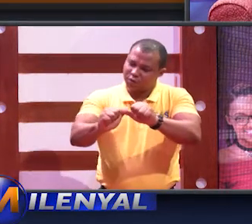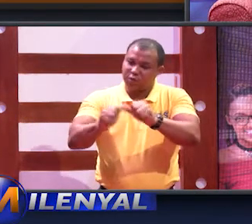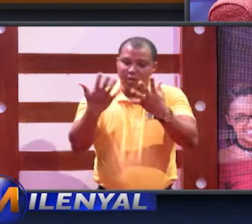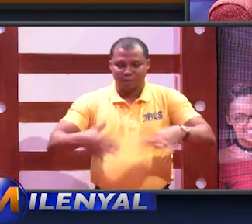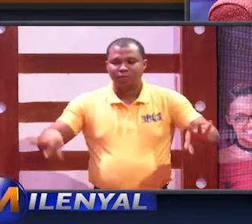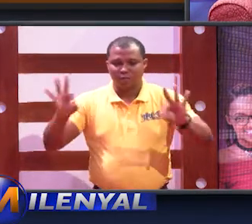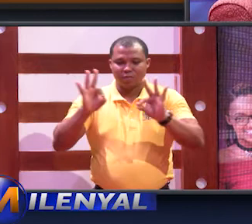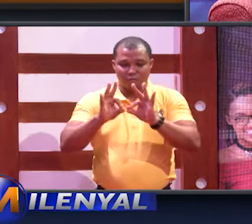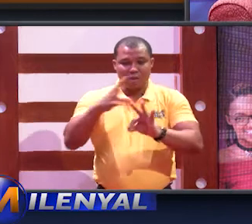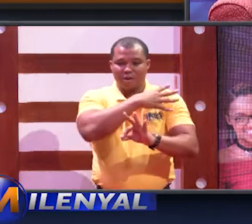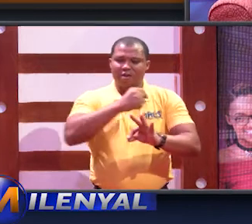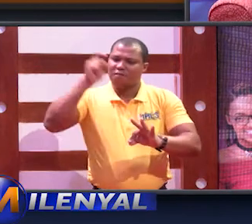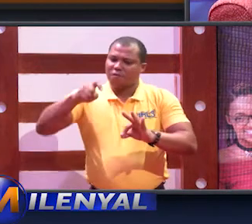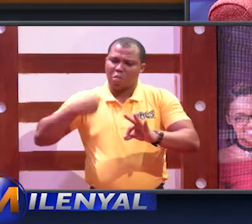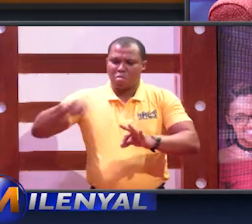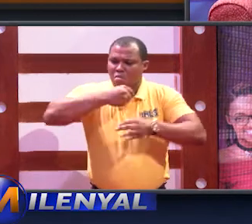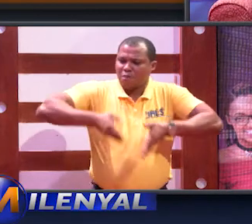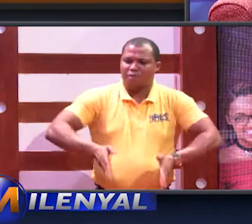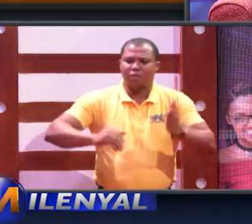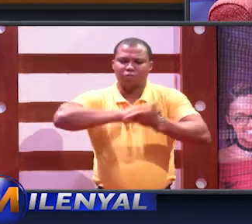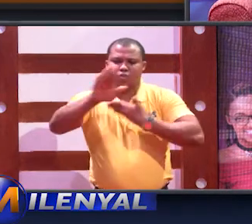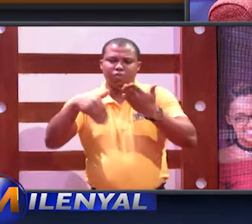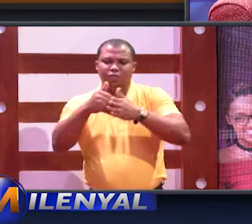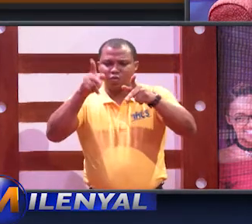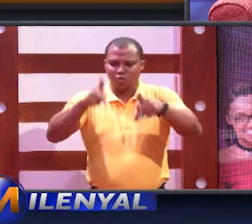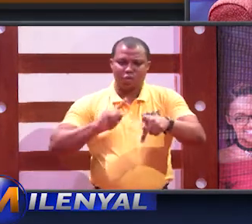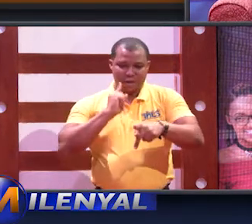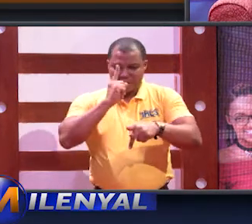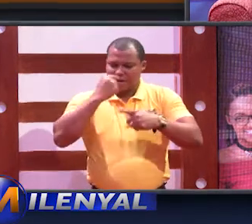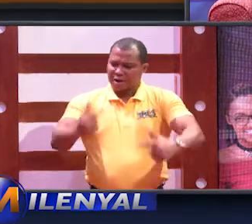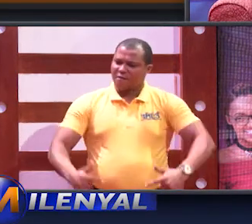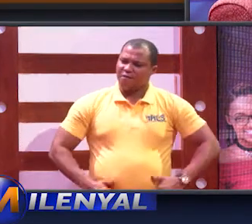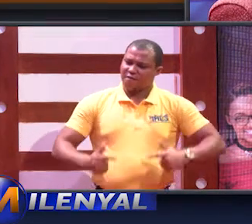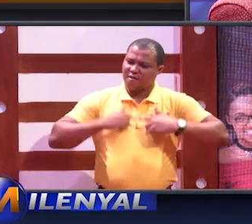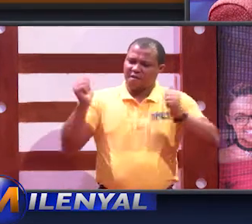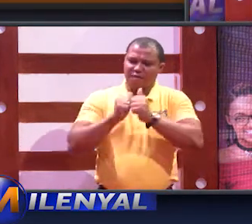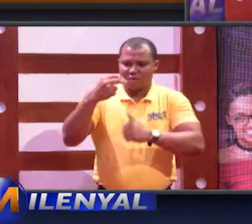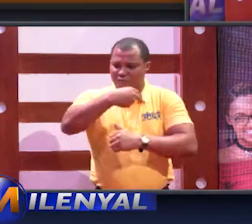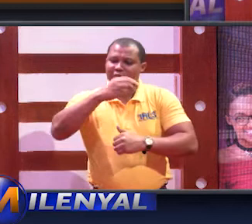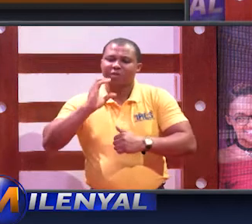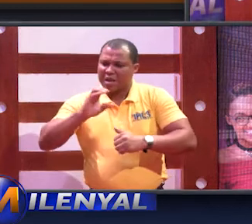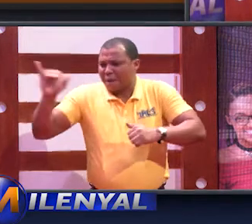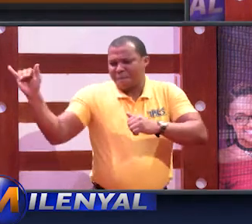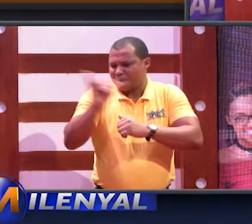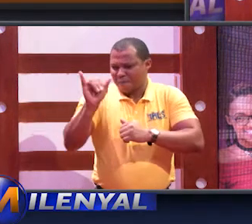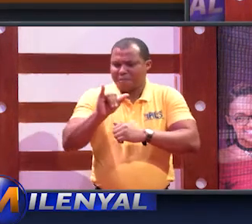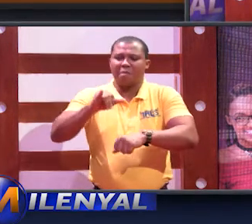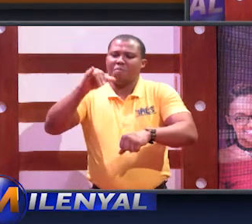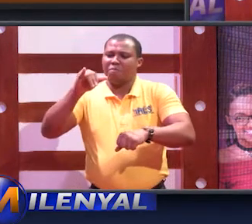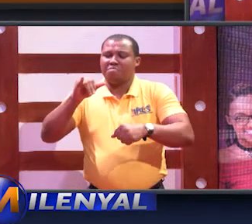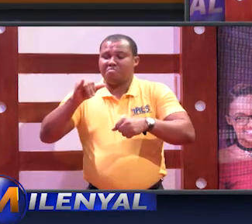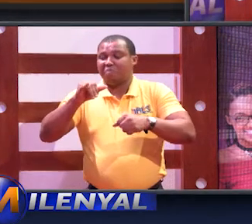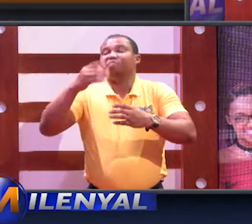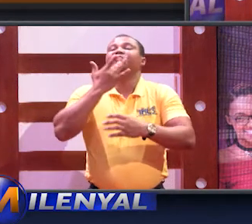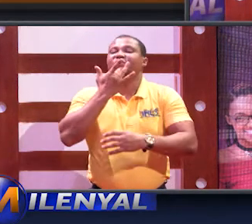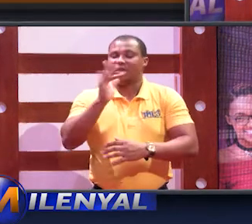et faut que nous permettre que tout le monde qui a vu avec handicap ou pas gagne même opportunité. Bah c'est ce travail